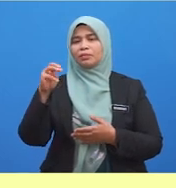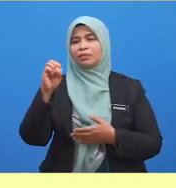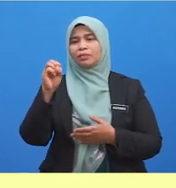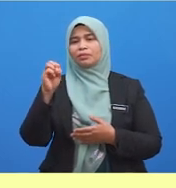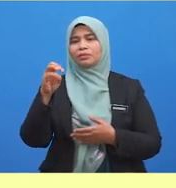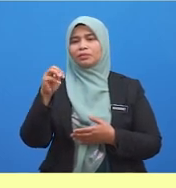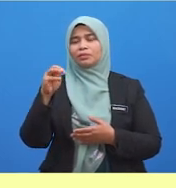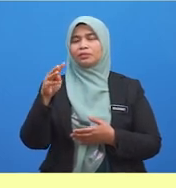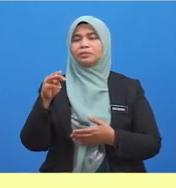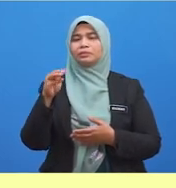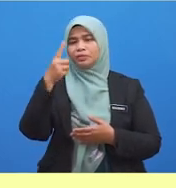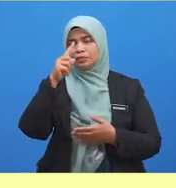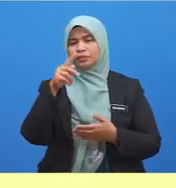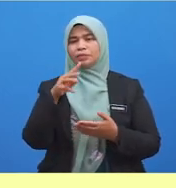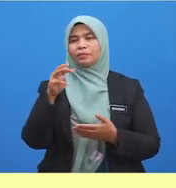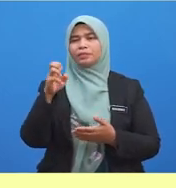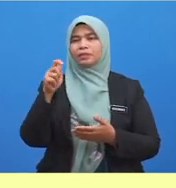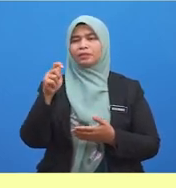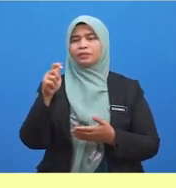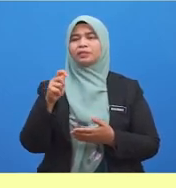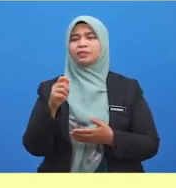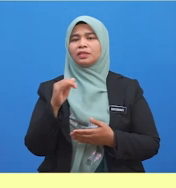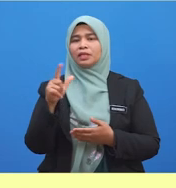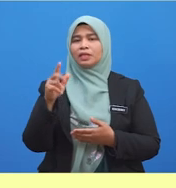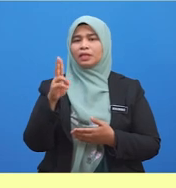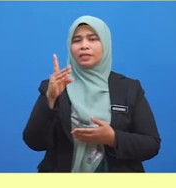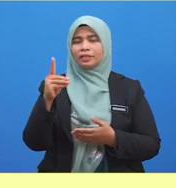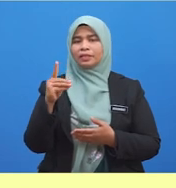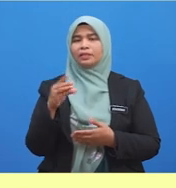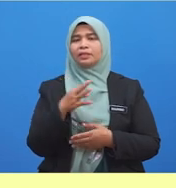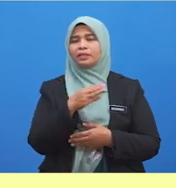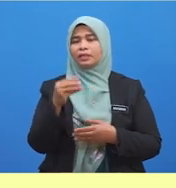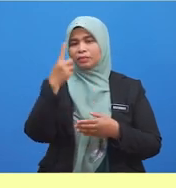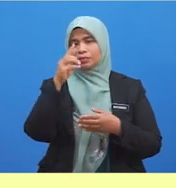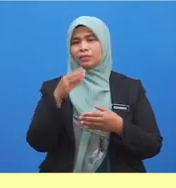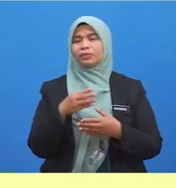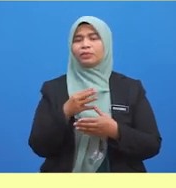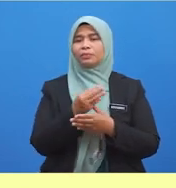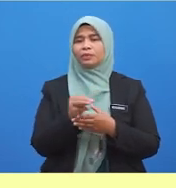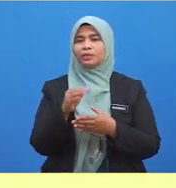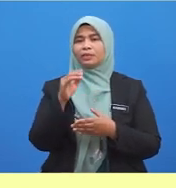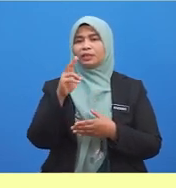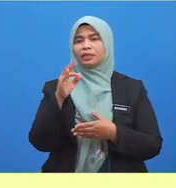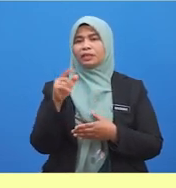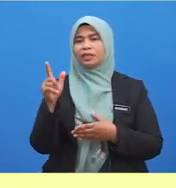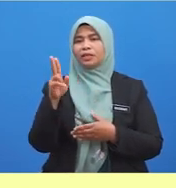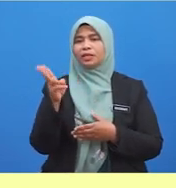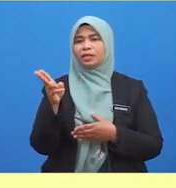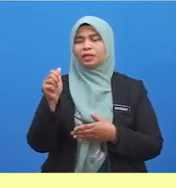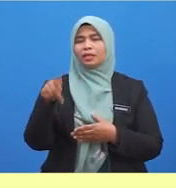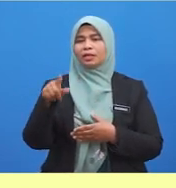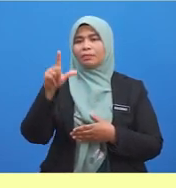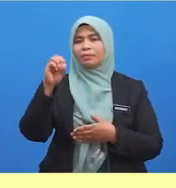sel anak bagi mitosis adalah diploid, manakala bagi meiosis pula adalah